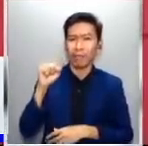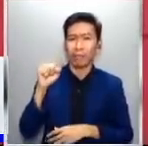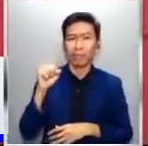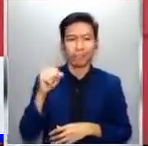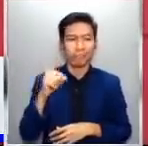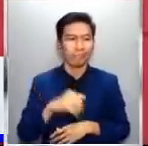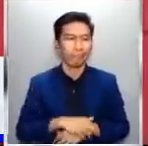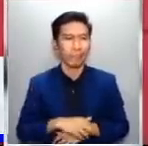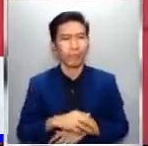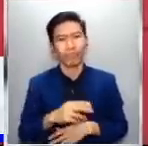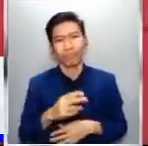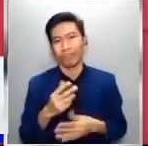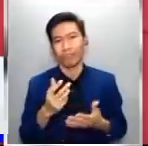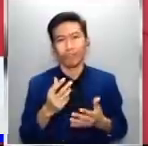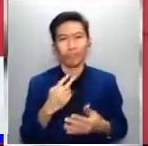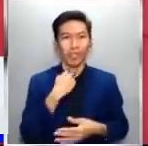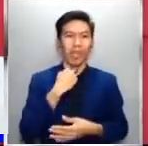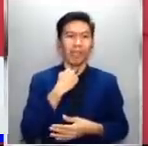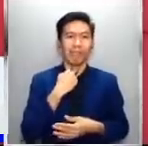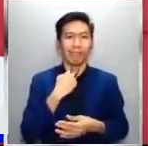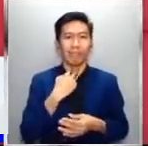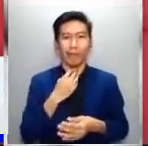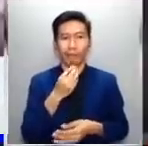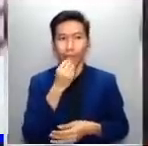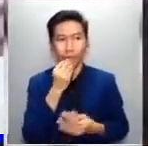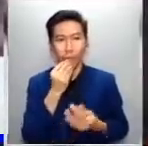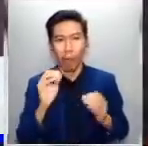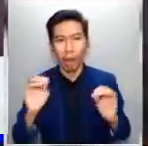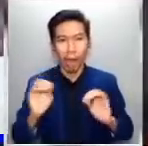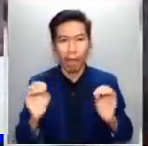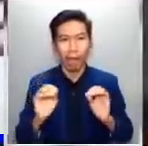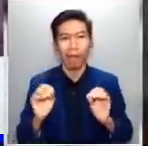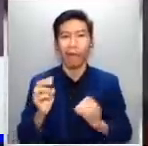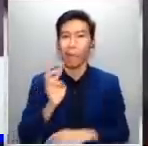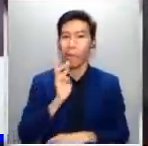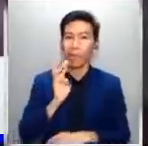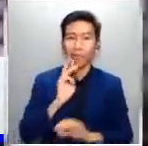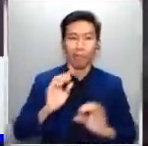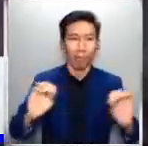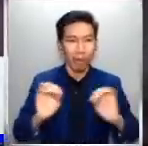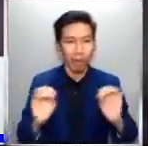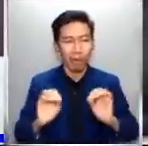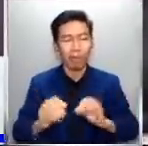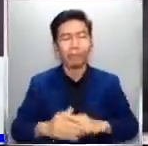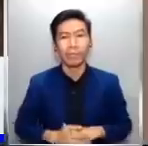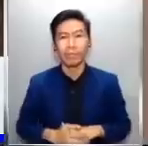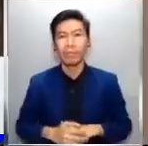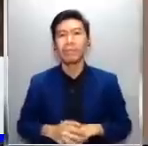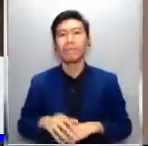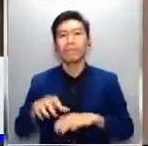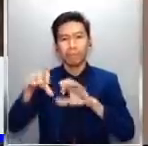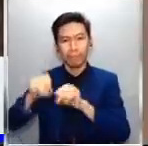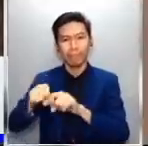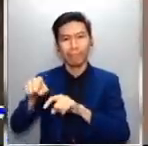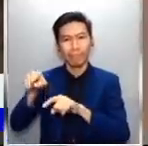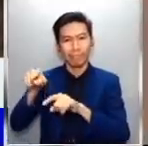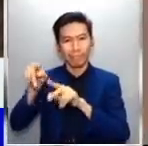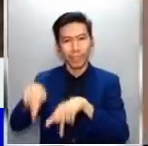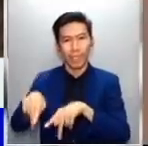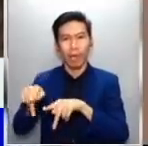makain. Pambili man lang tubig, wala. Huli rin ang isang ito na bugaw umano. Wala kami makain